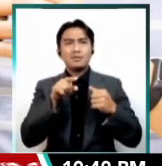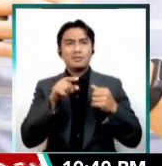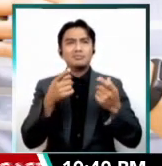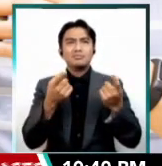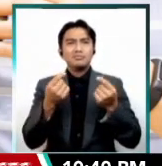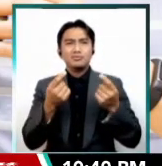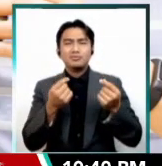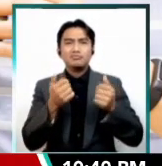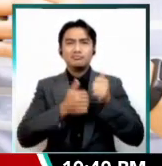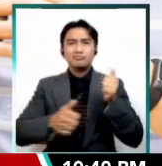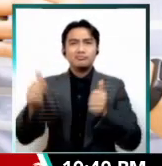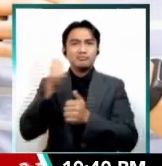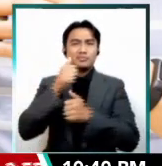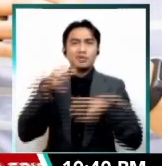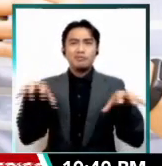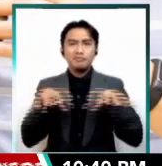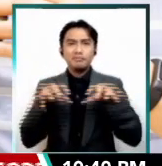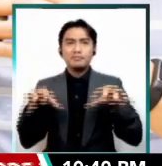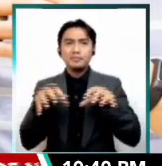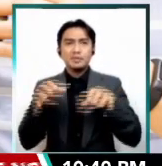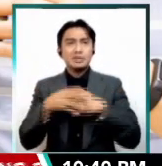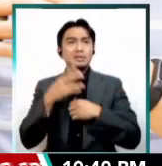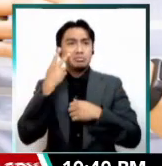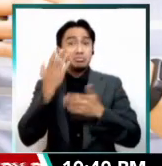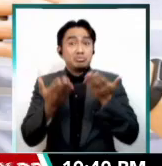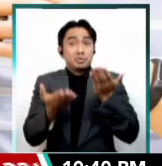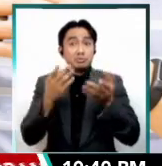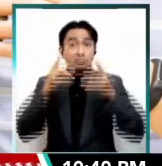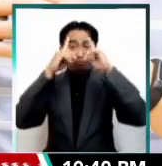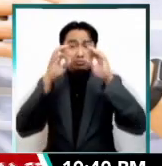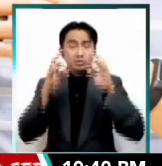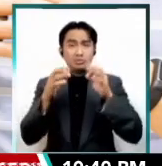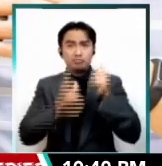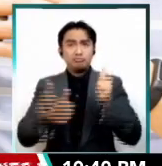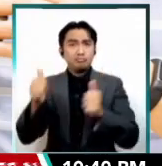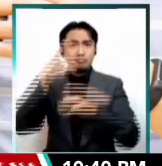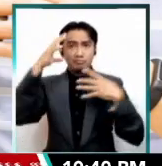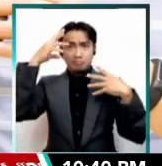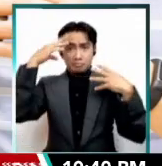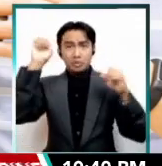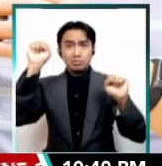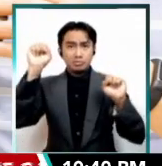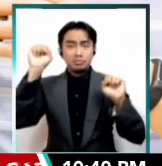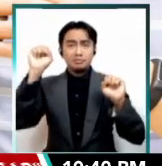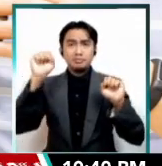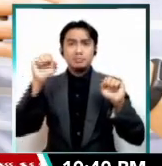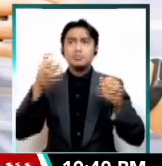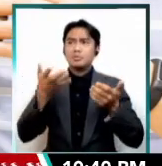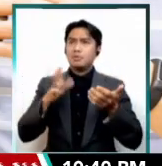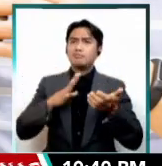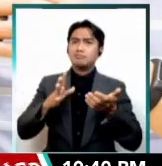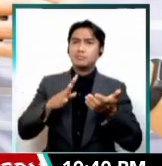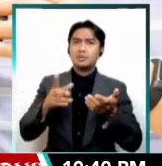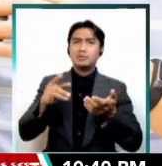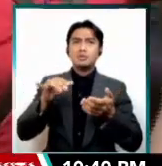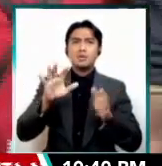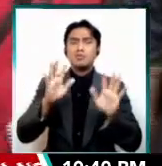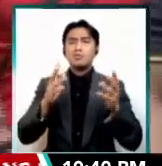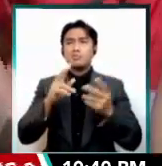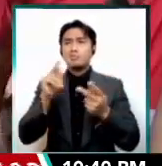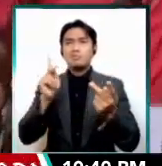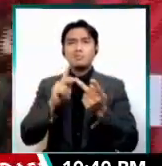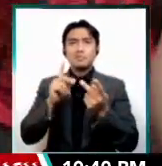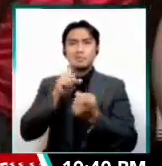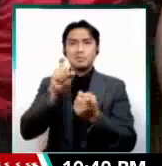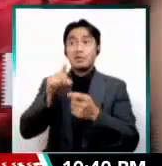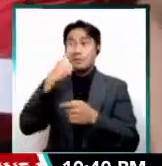Then after 6 years, he runs for presidency. I think wala nang magiging perfect na presidente niya, kundi siya.